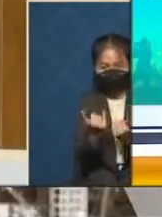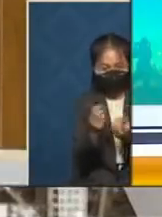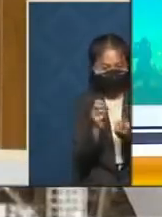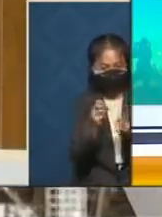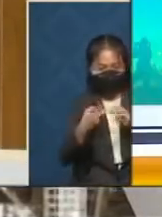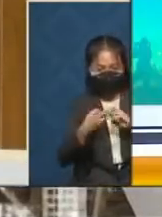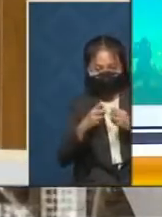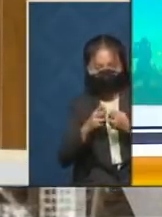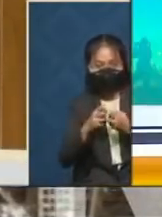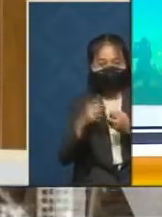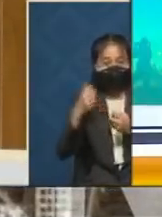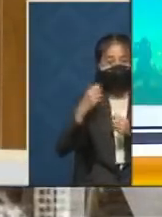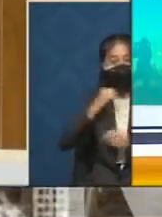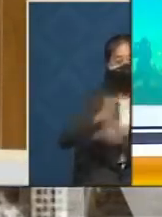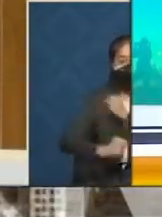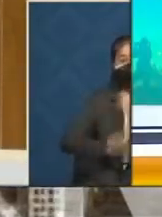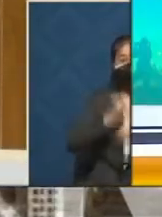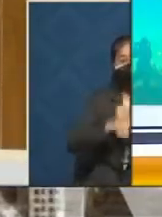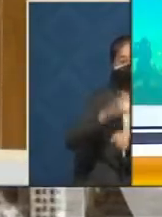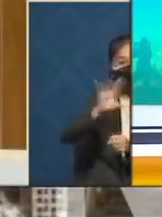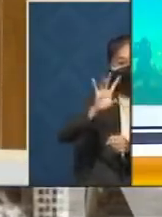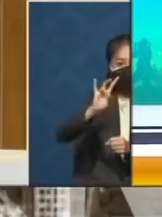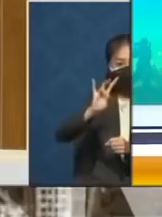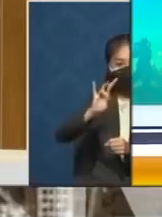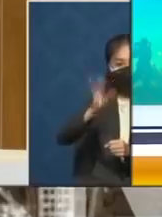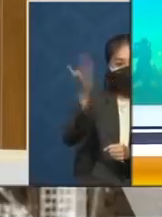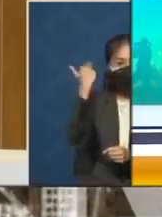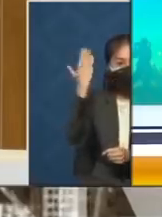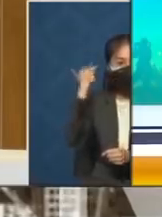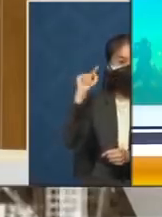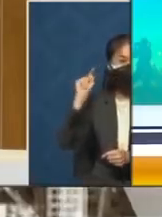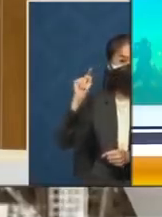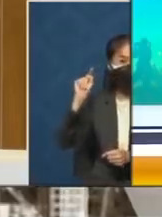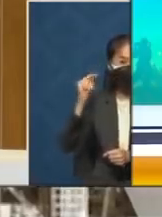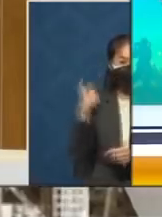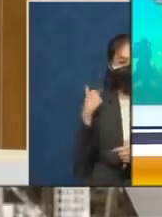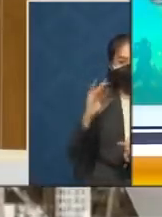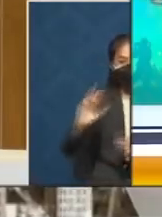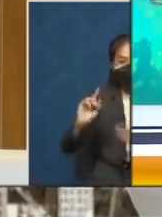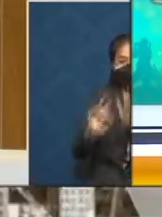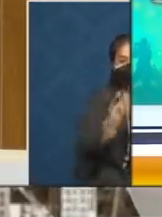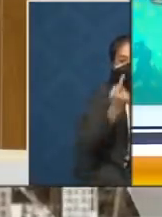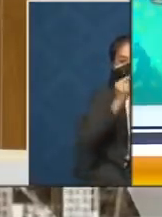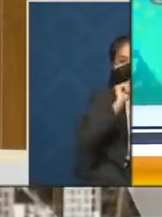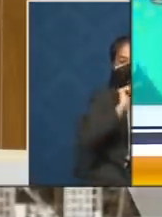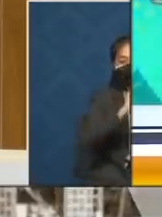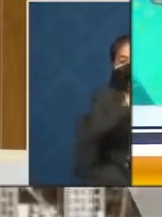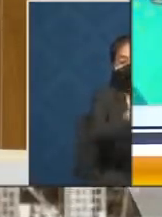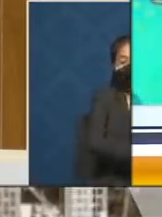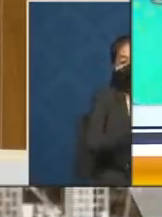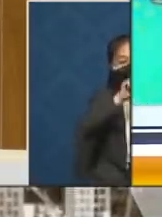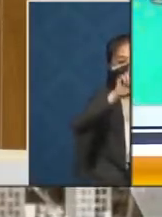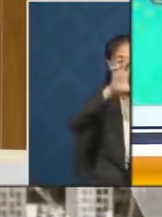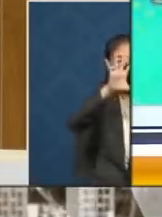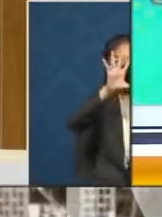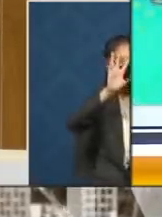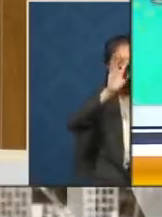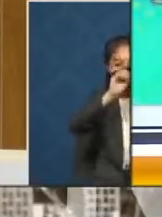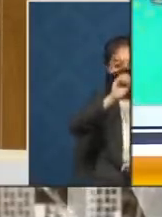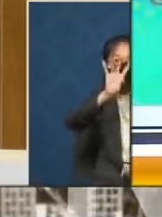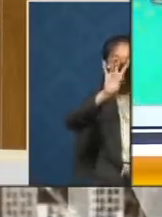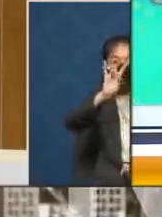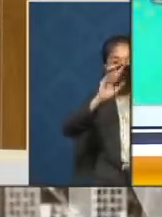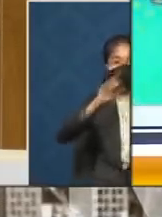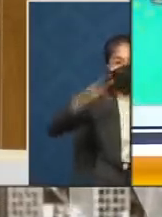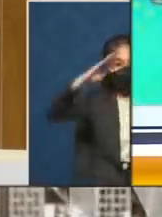ธรรมนูญภาคประชาชนเป็นการฉีดเข็มหนึ่งให้กับประเทศไทย ฉีดวัคซีนนะคะ การแก้รัฐธรรมนูญเนี่ยที่อ้างว่าเป็นรั